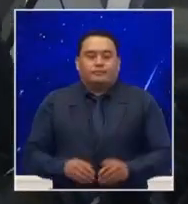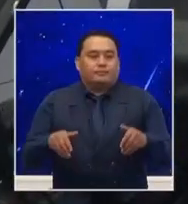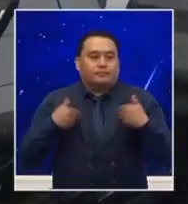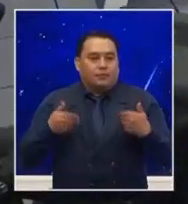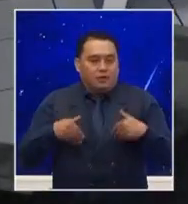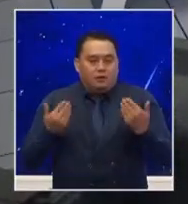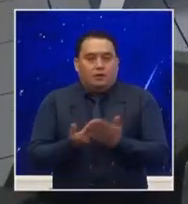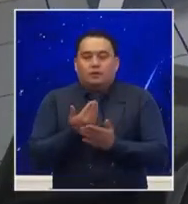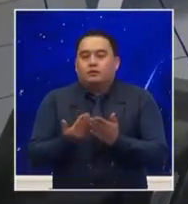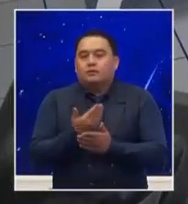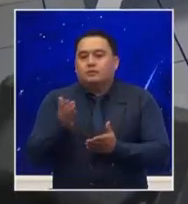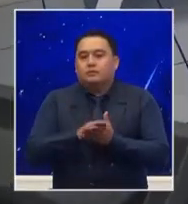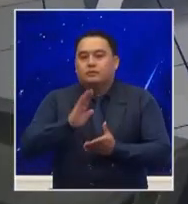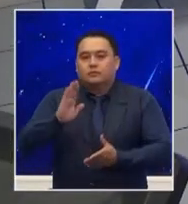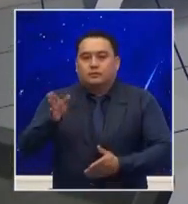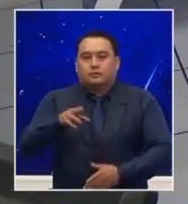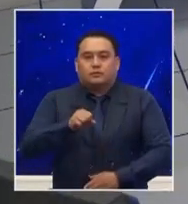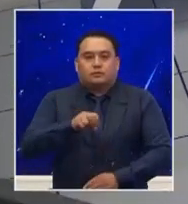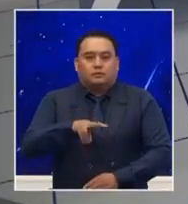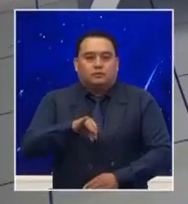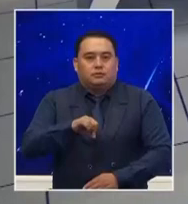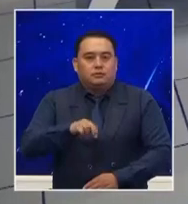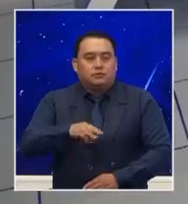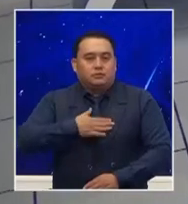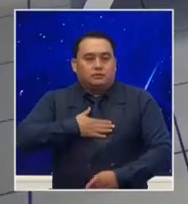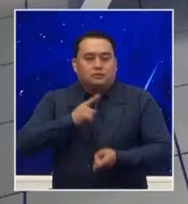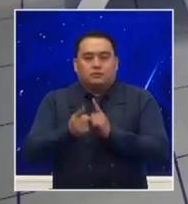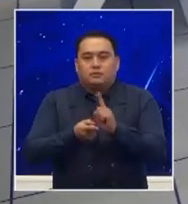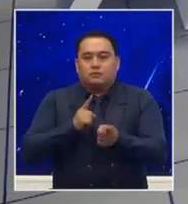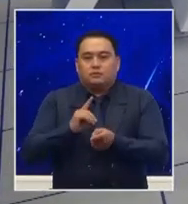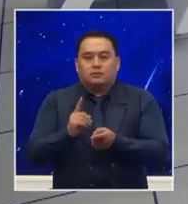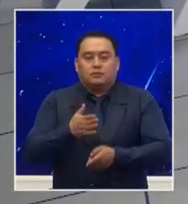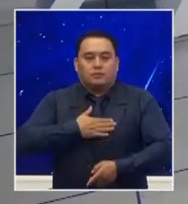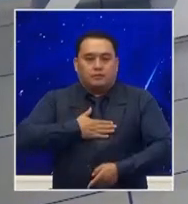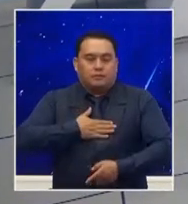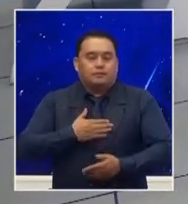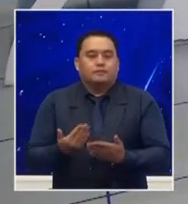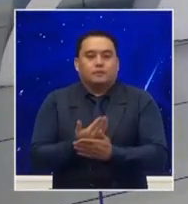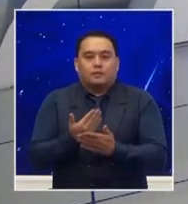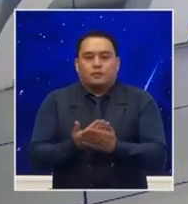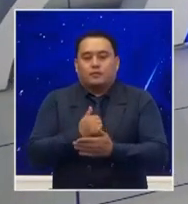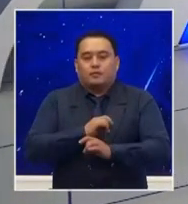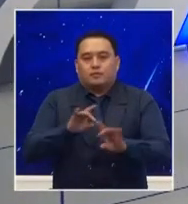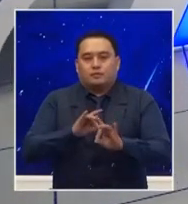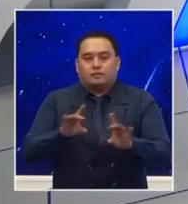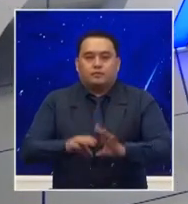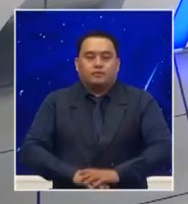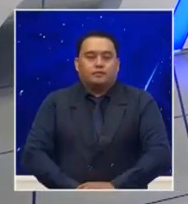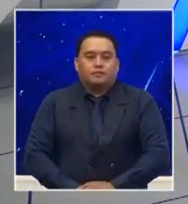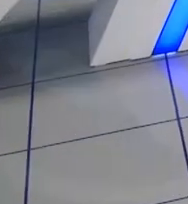Ассаламу алейкум, қадірмен көрермен, тікелей эфирде қорытынды жаңалықтар, студияда Алмат Хамид, сурдодармада Марат Жақсылық. Бүгін көретіндеріңіз.